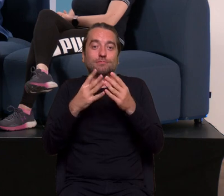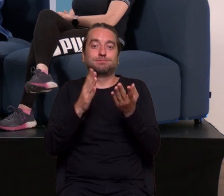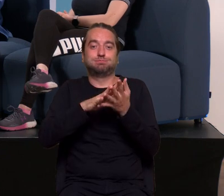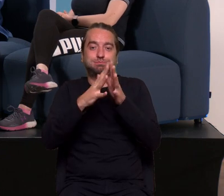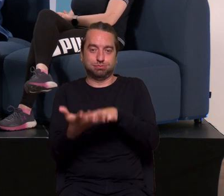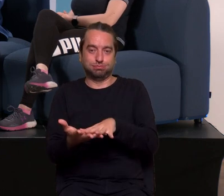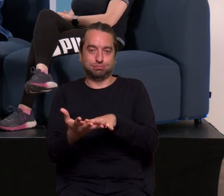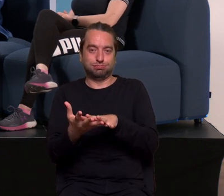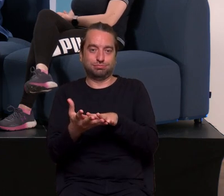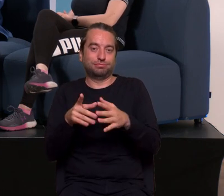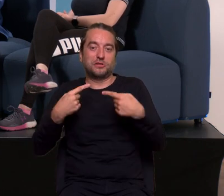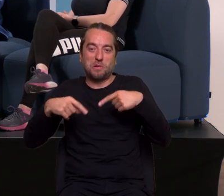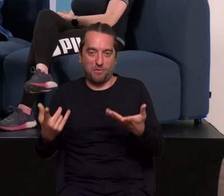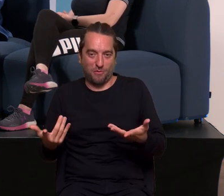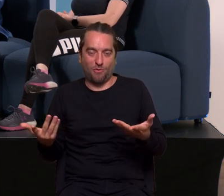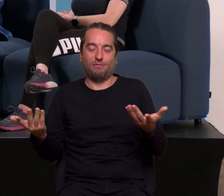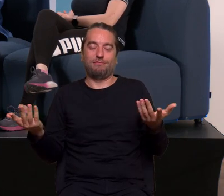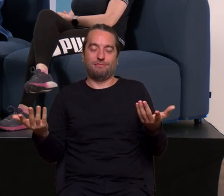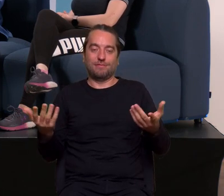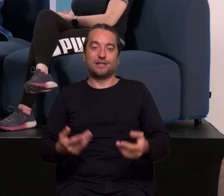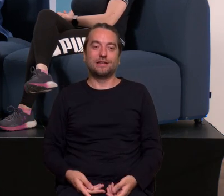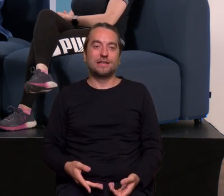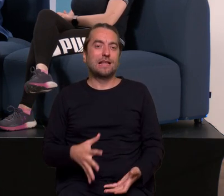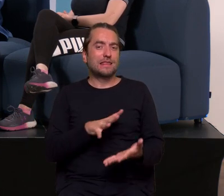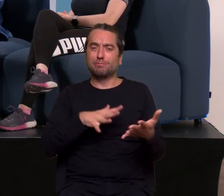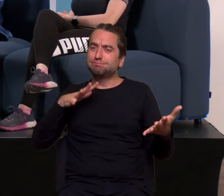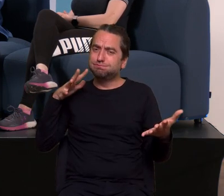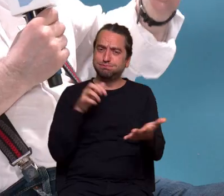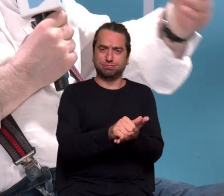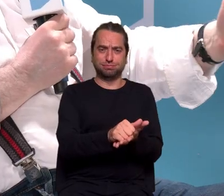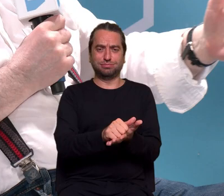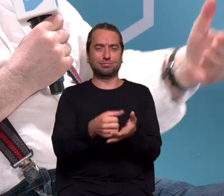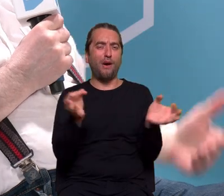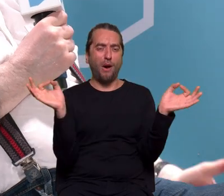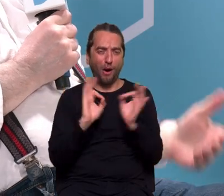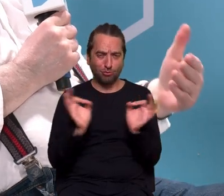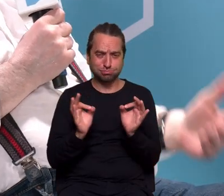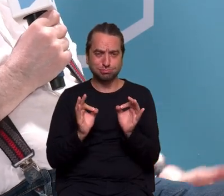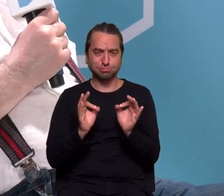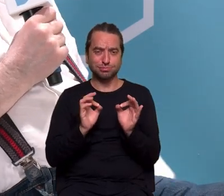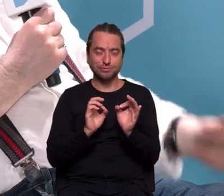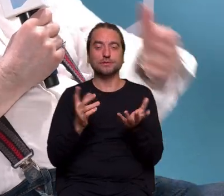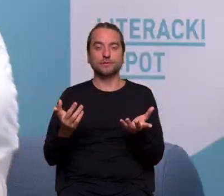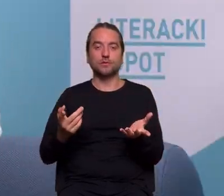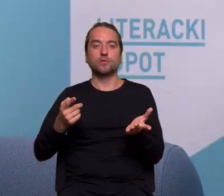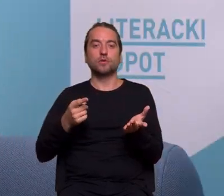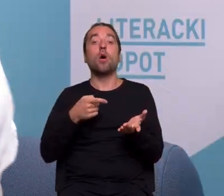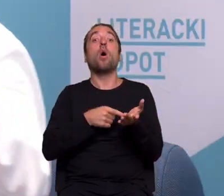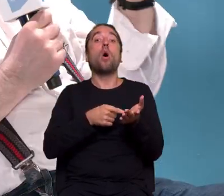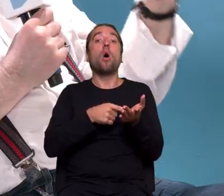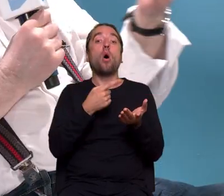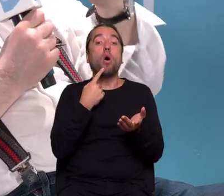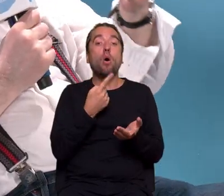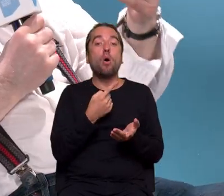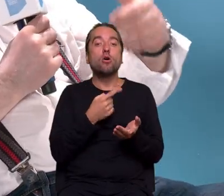Wie pani, tutaj zniszczenie było absolutne. Ona po prostu przyszła i tylko jedyną rzeczą, o właśnie, pani